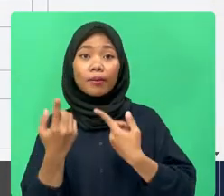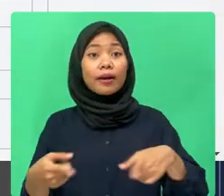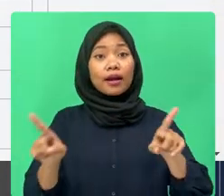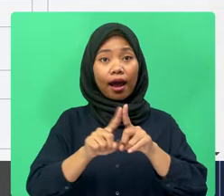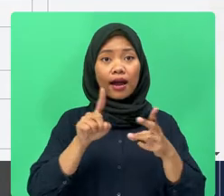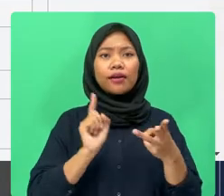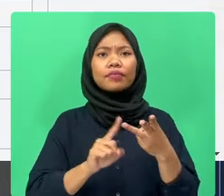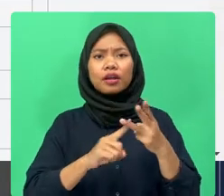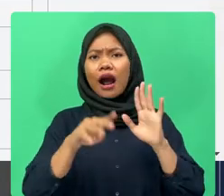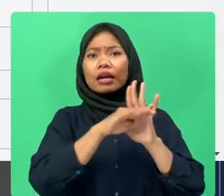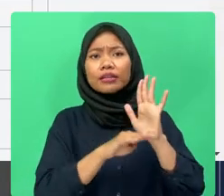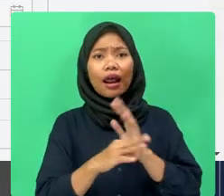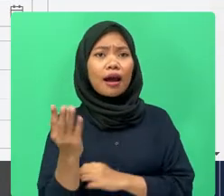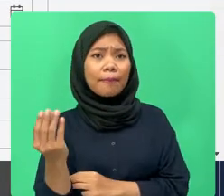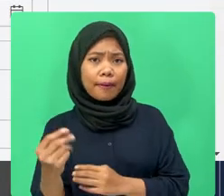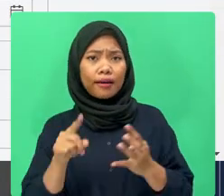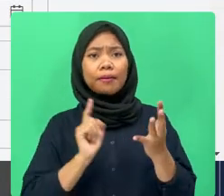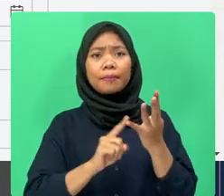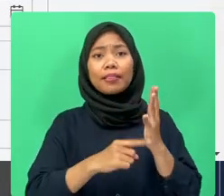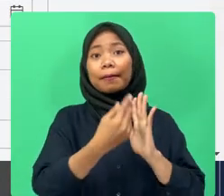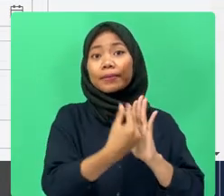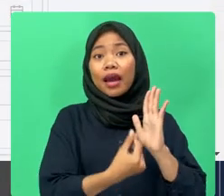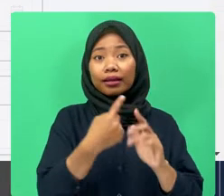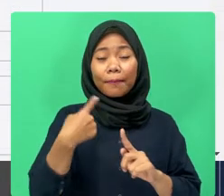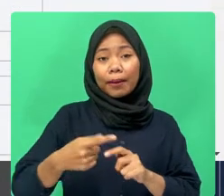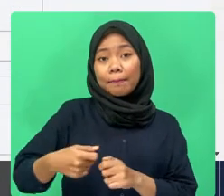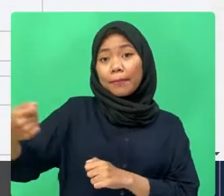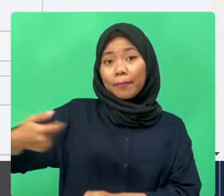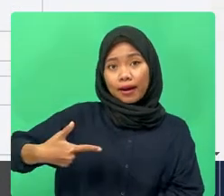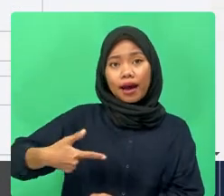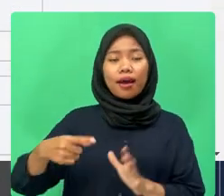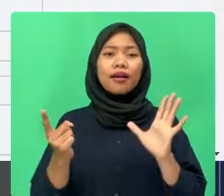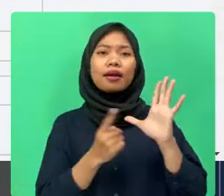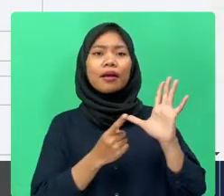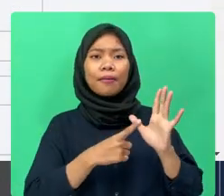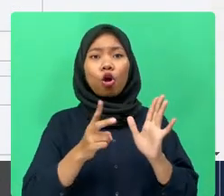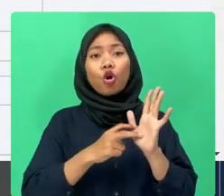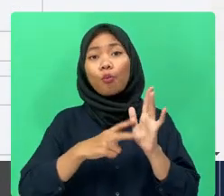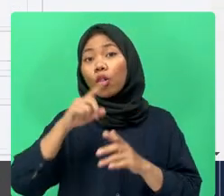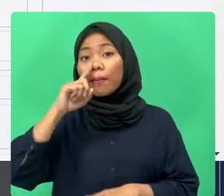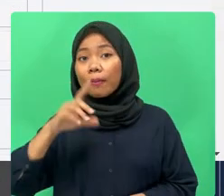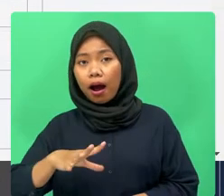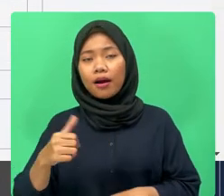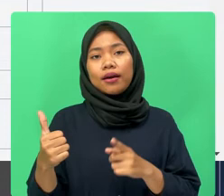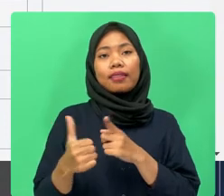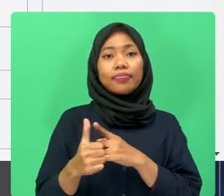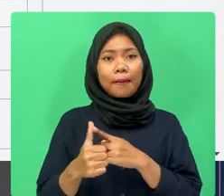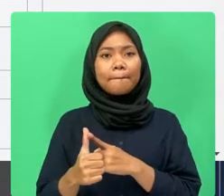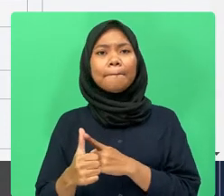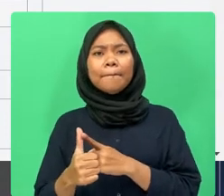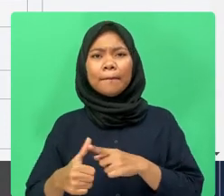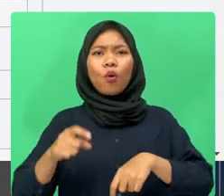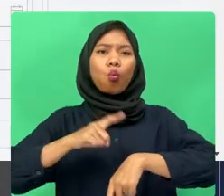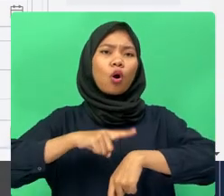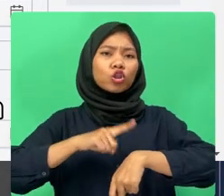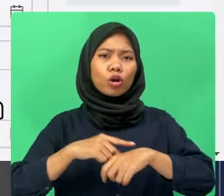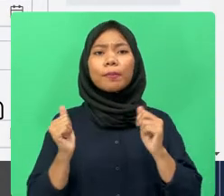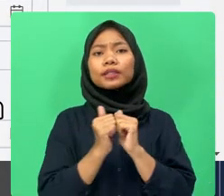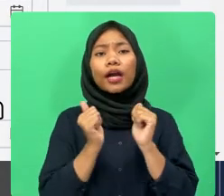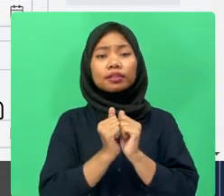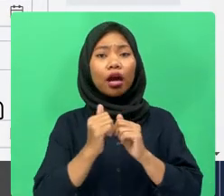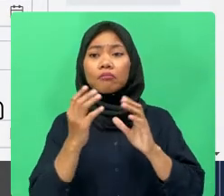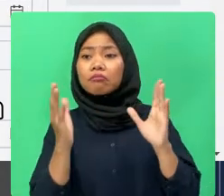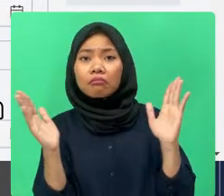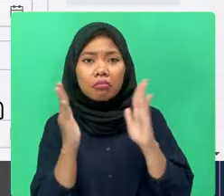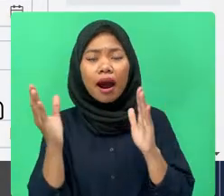penata acara perkawinan, pelaksanaan acara, biaya dan pembayaran, nomor rekening pembayaran, dan